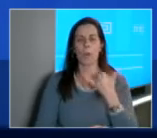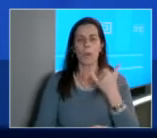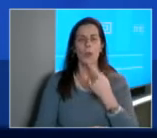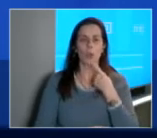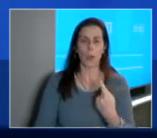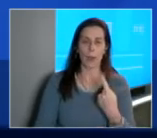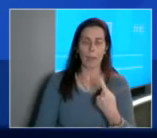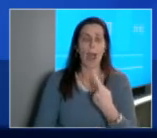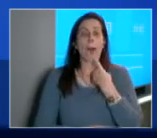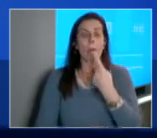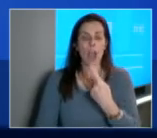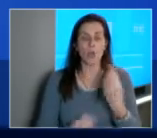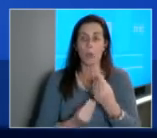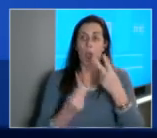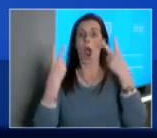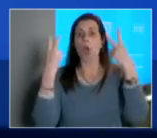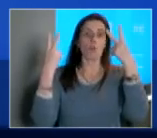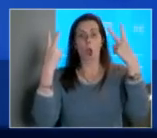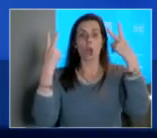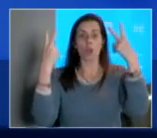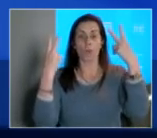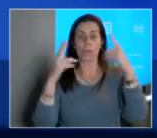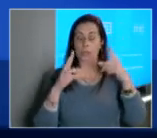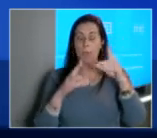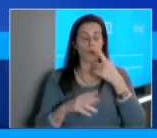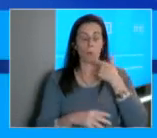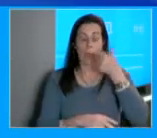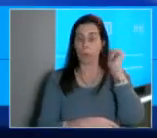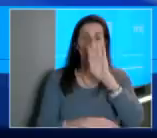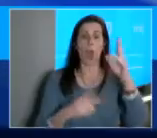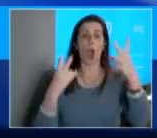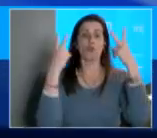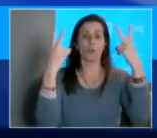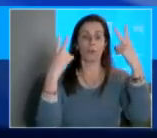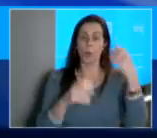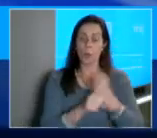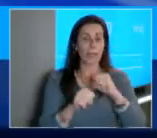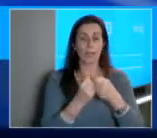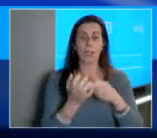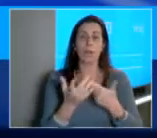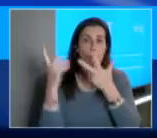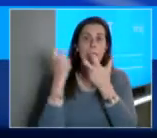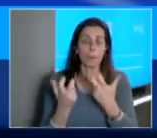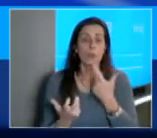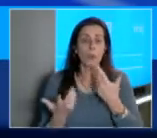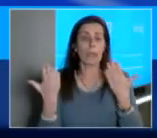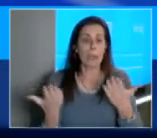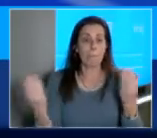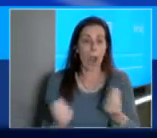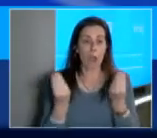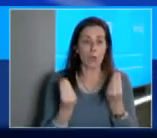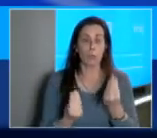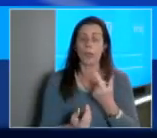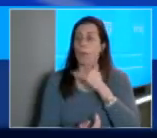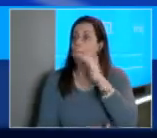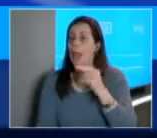על הצהרה חשובה במיוחד, זה היה הטייטל של ההצהרה אתמול, זה דבר שעושה נזק כי יש ציפייה שיהיה כאן איזושהי בשורה. את אמרת